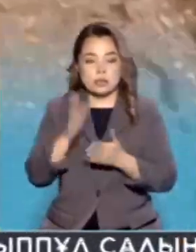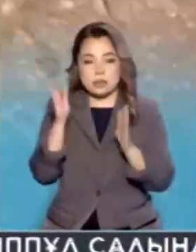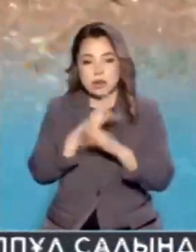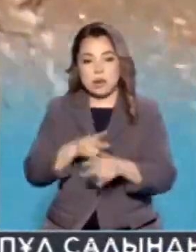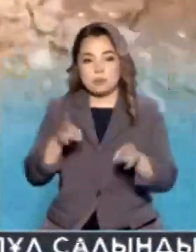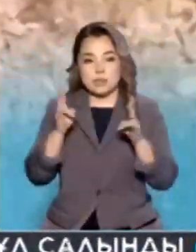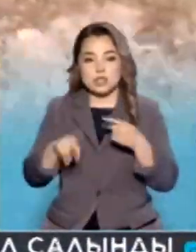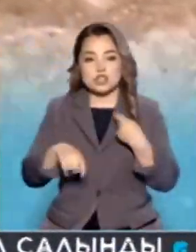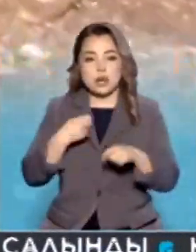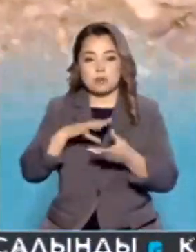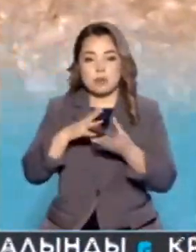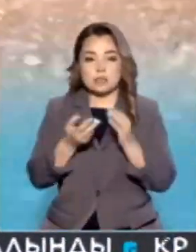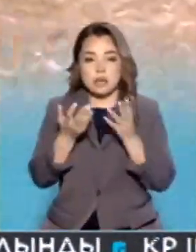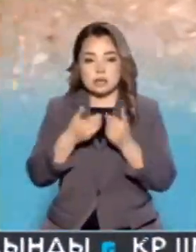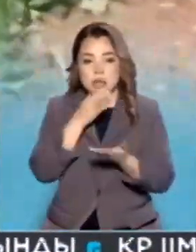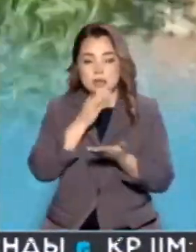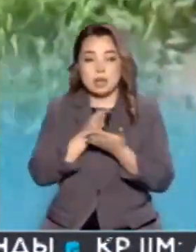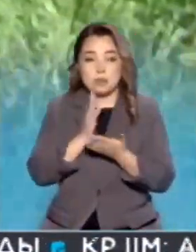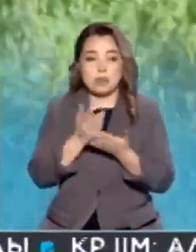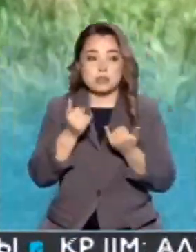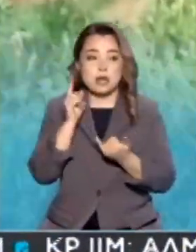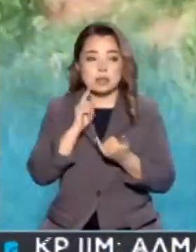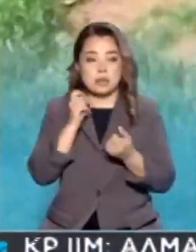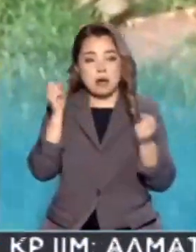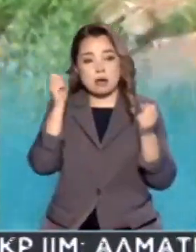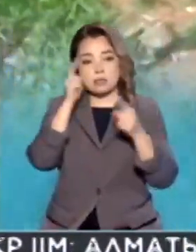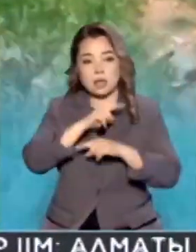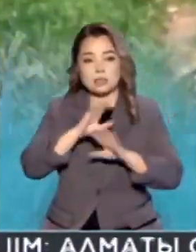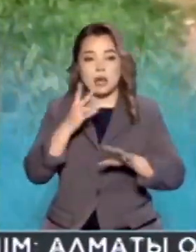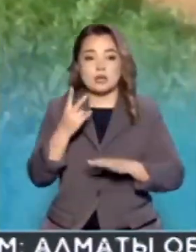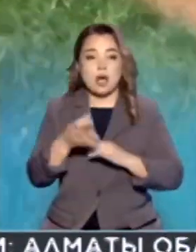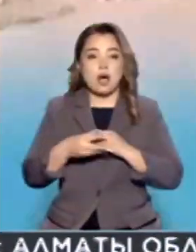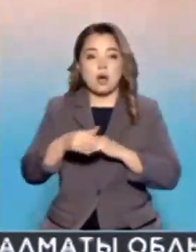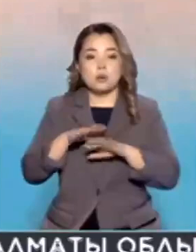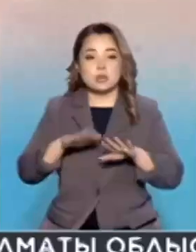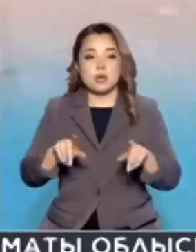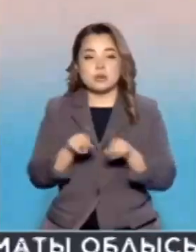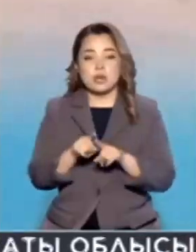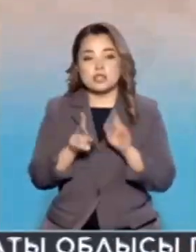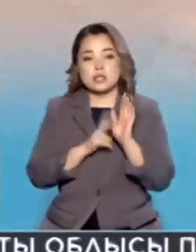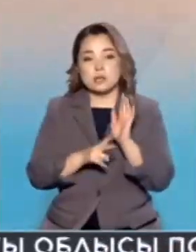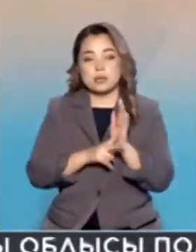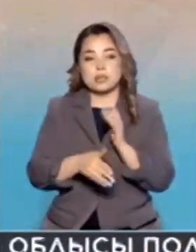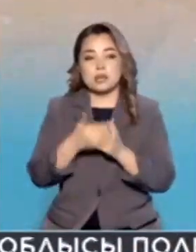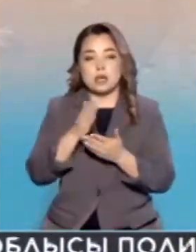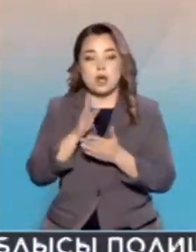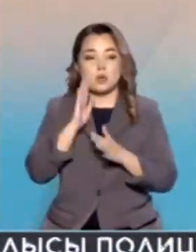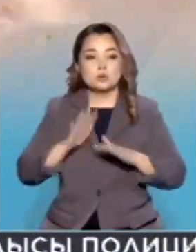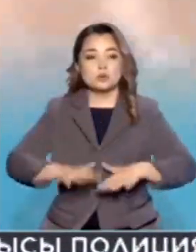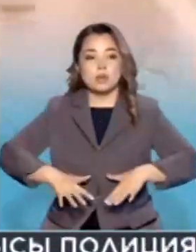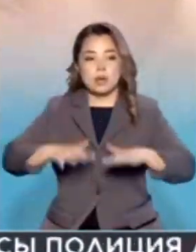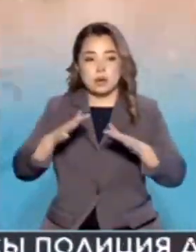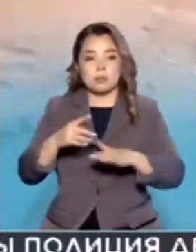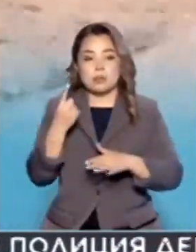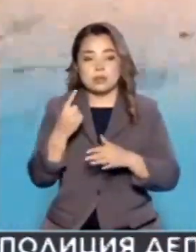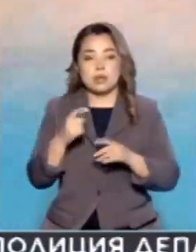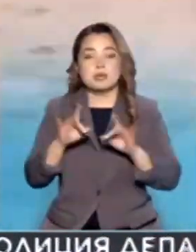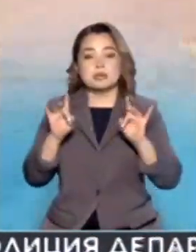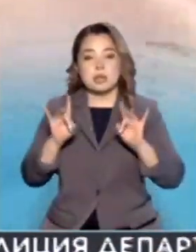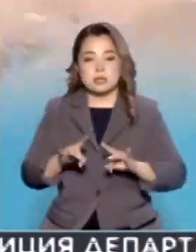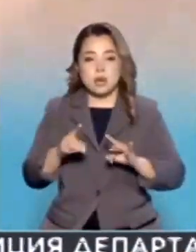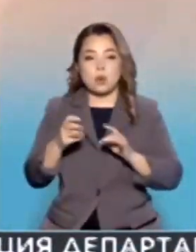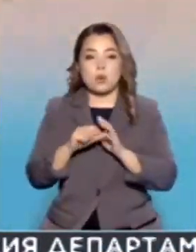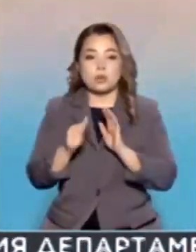апаттан келтірілген шығын көлемі есептеліп жатыр. Әзірге анықталғаны 2 ауданда 70-тен аса үйдің ауласына су кіріп, 1 тойхана мен